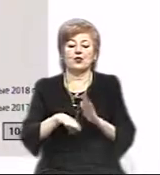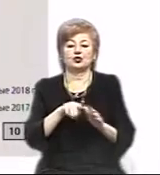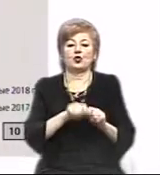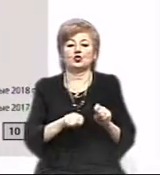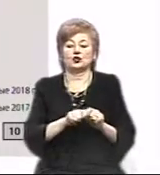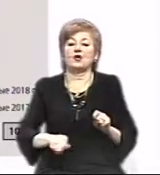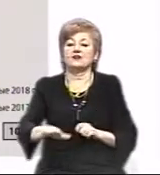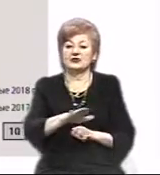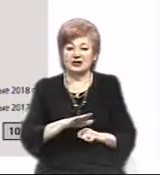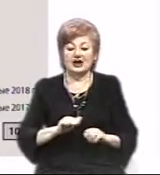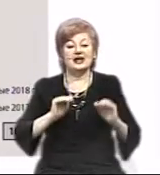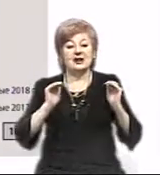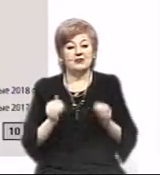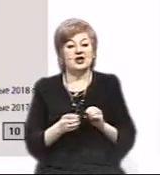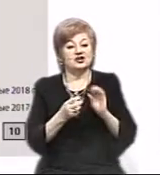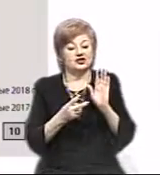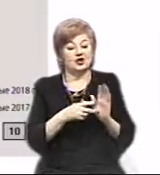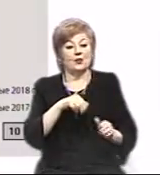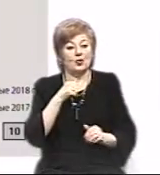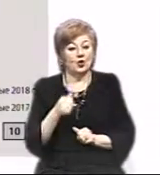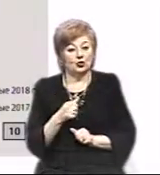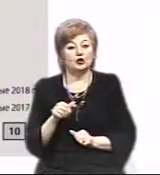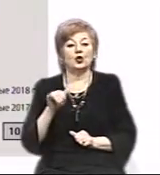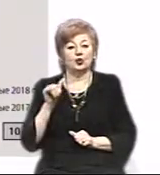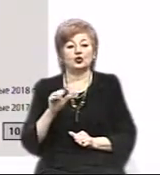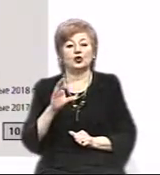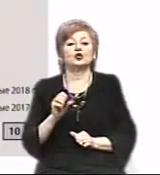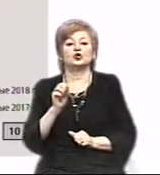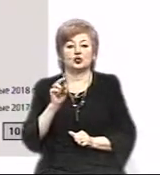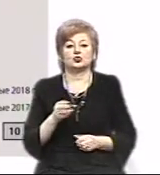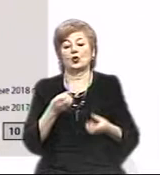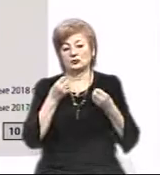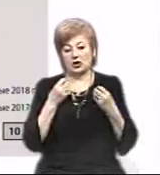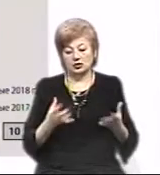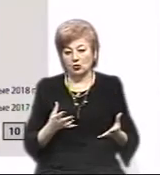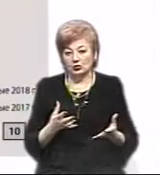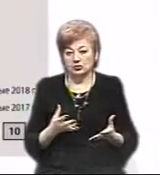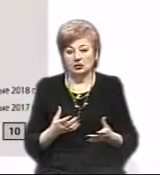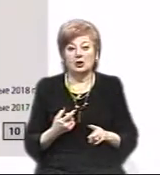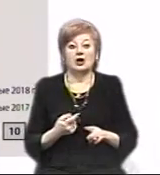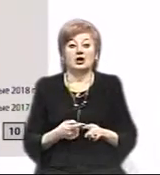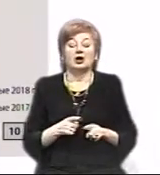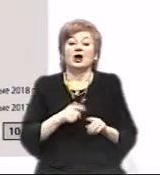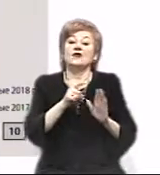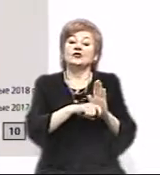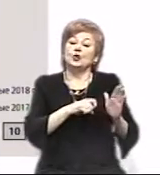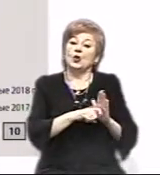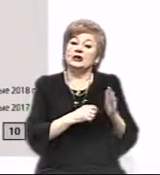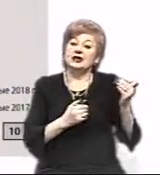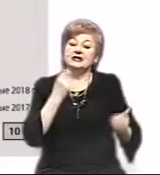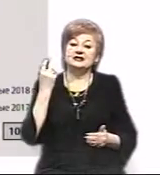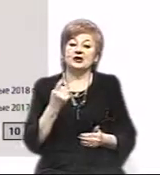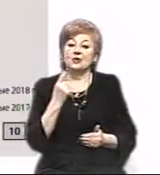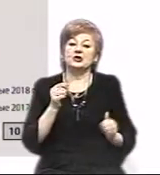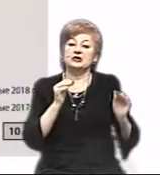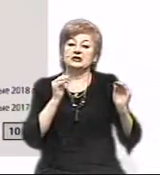територій. І менше, ніж у 17-му, вбачають у них соціальну загрозу. Найбільша готовність до діалогу у Донецькій області,